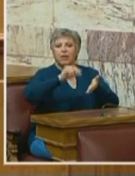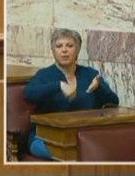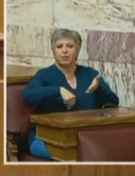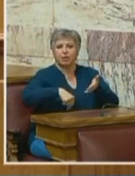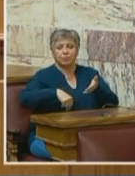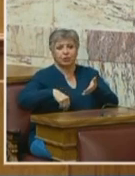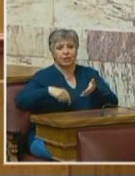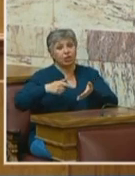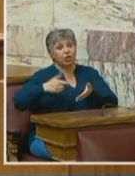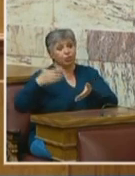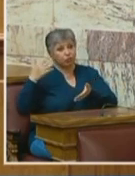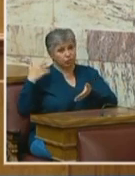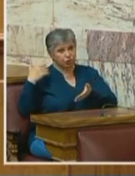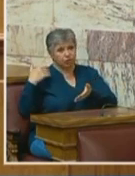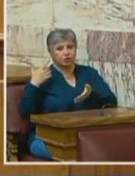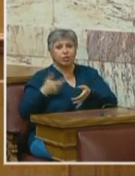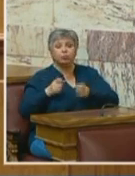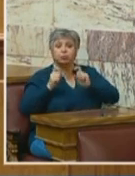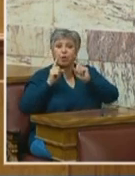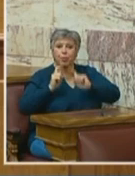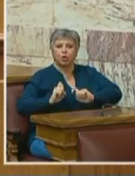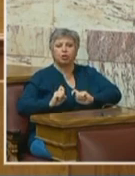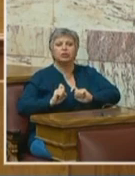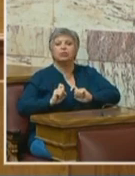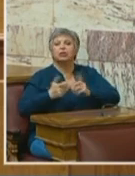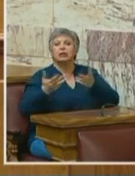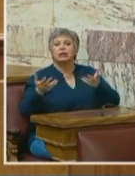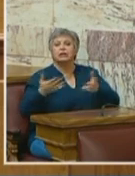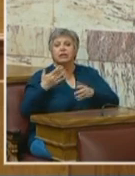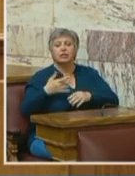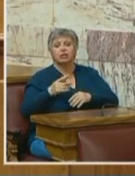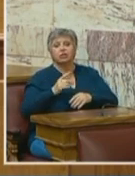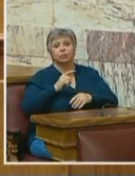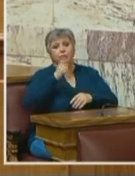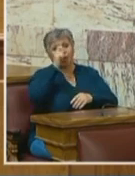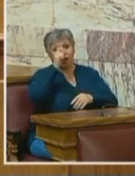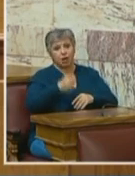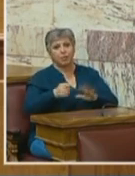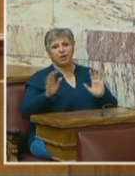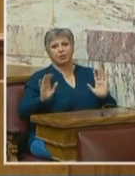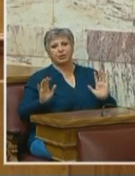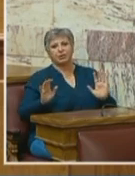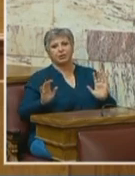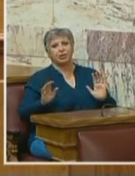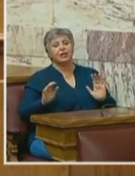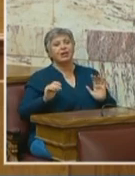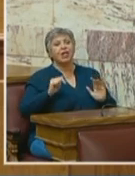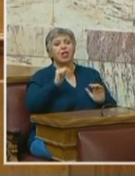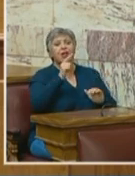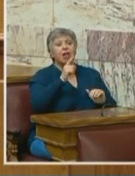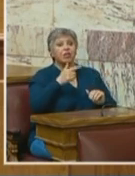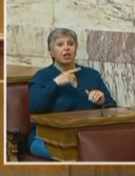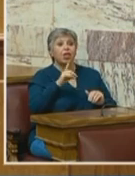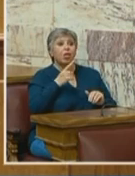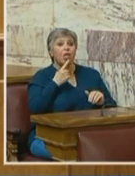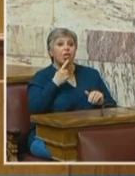χθες βέβαια να παραδεχθείτε με δήλωση ανώτατης κυβερνητικής πηγής, μπορούμε να φανταστούμε ποια